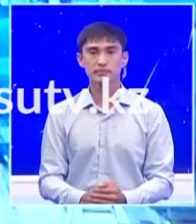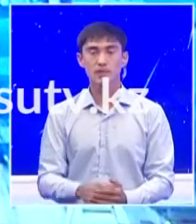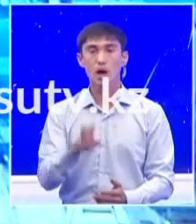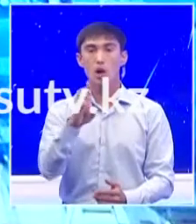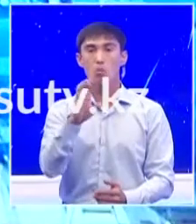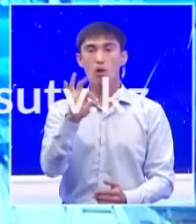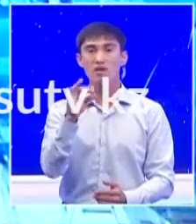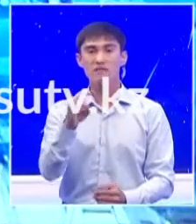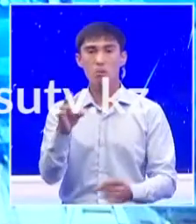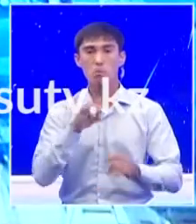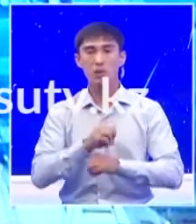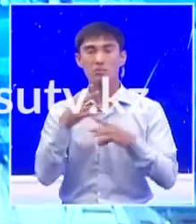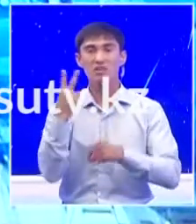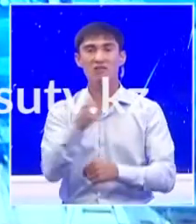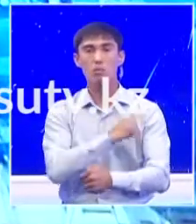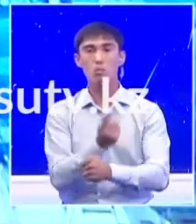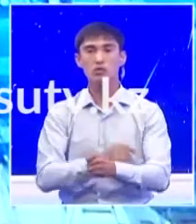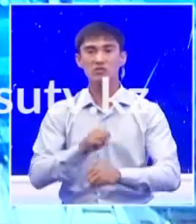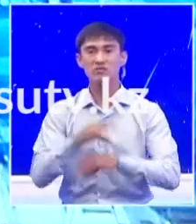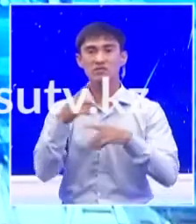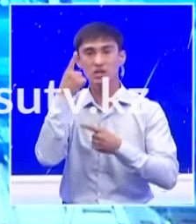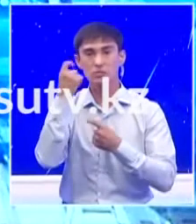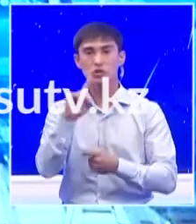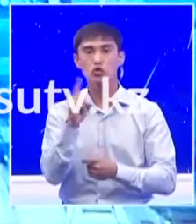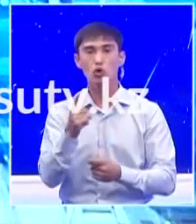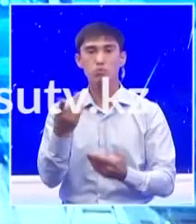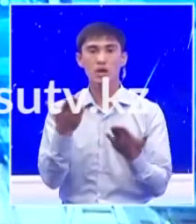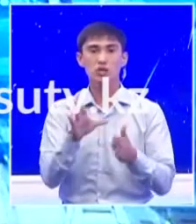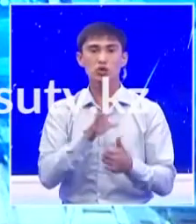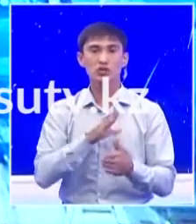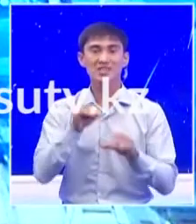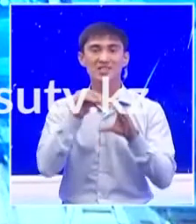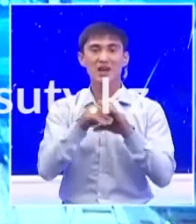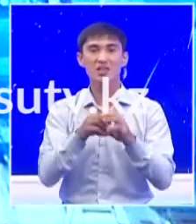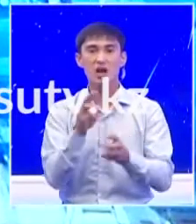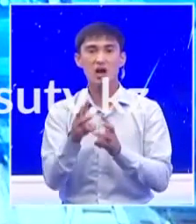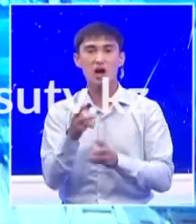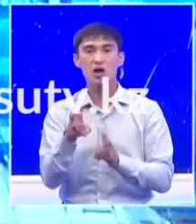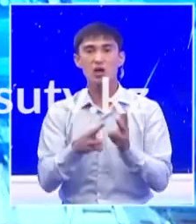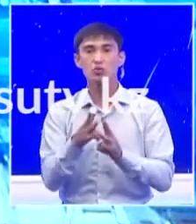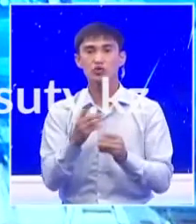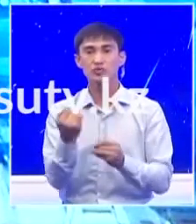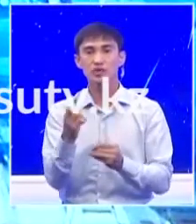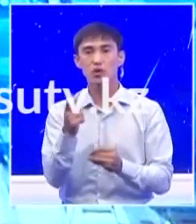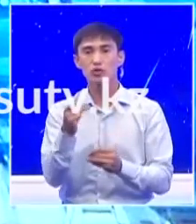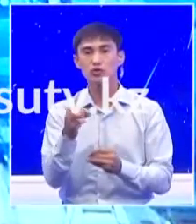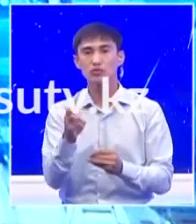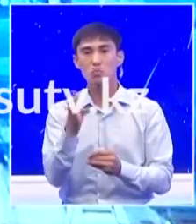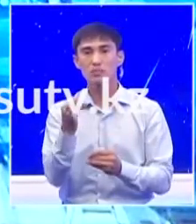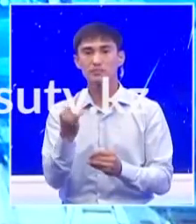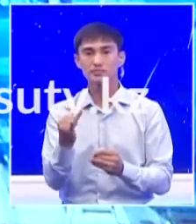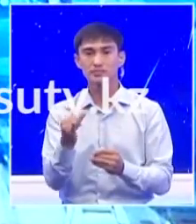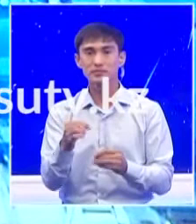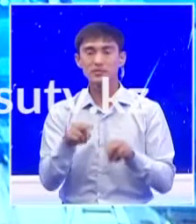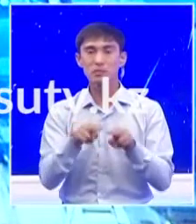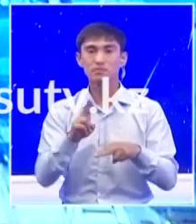В Боливии прогремело 2 мощных взрыва. Сообщается, что инцидент произошел на складе горючего. Первый, по информации правоохранителей,